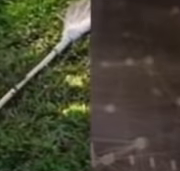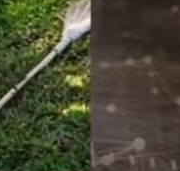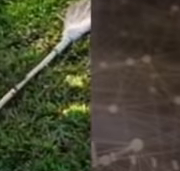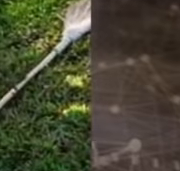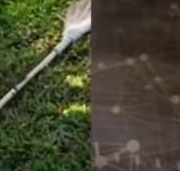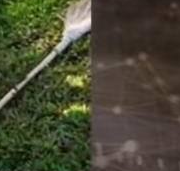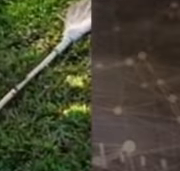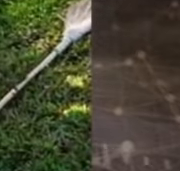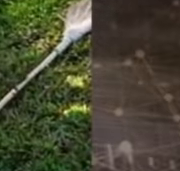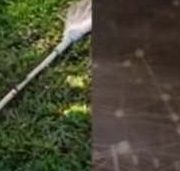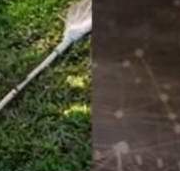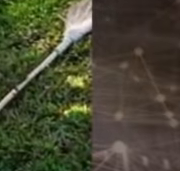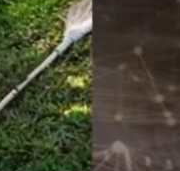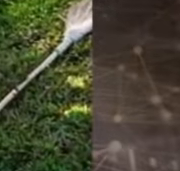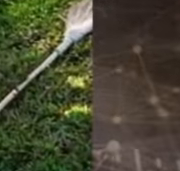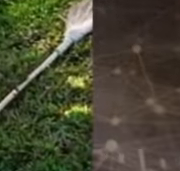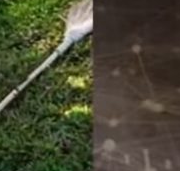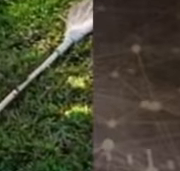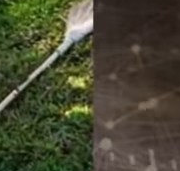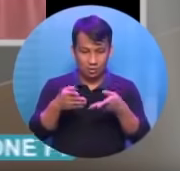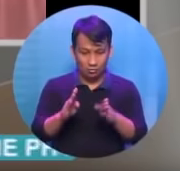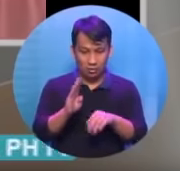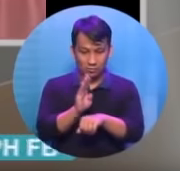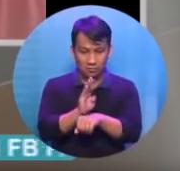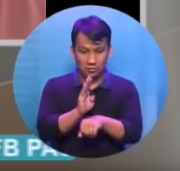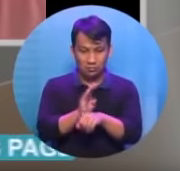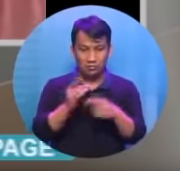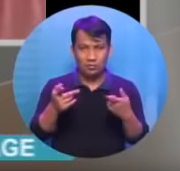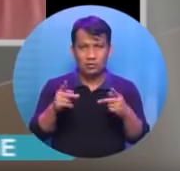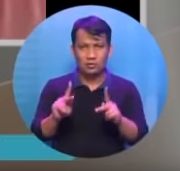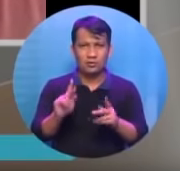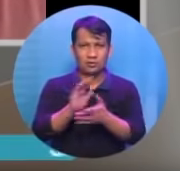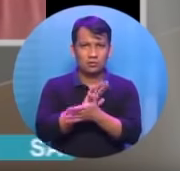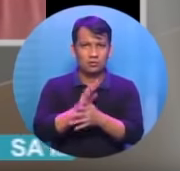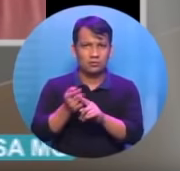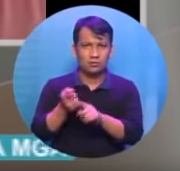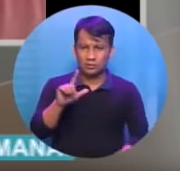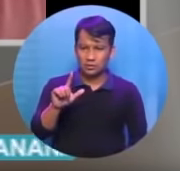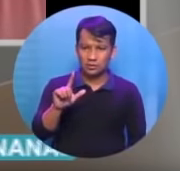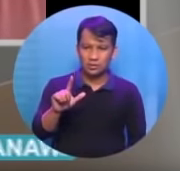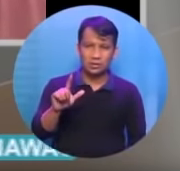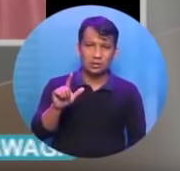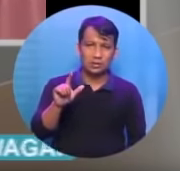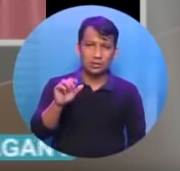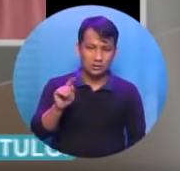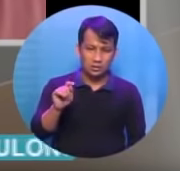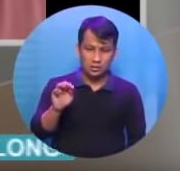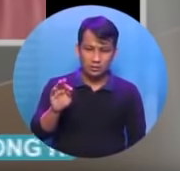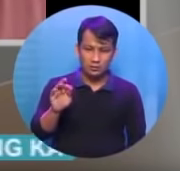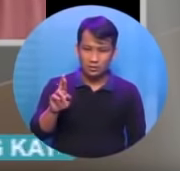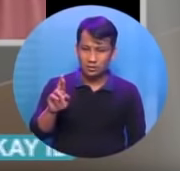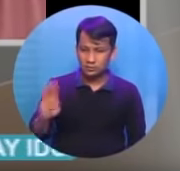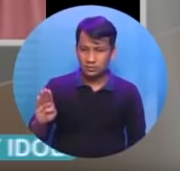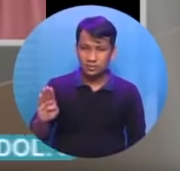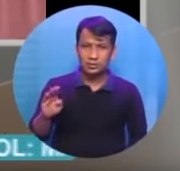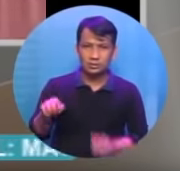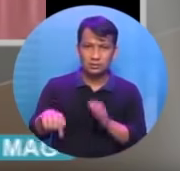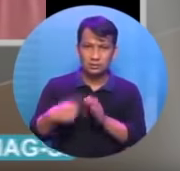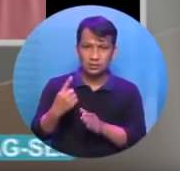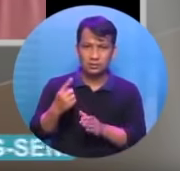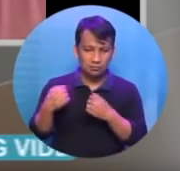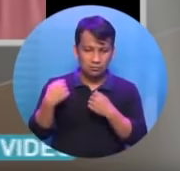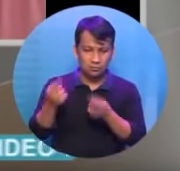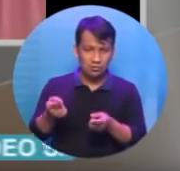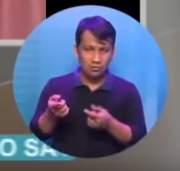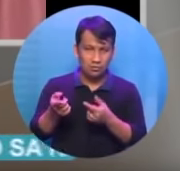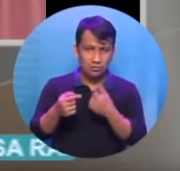Yung minibus na dinadrive ninyo ay kolorom pala. O, wala po yung papel, galing electric charbe. Okay. So, minsan isang